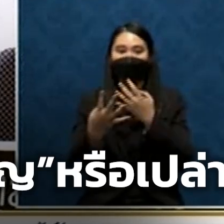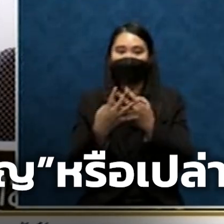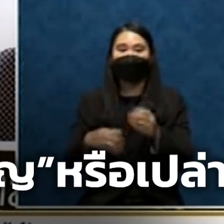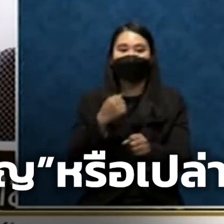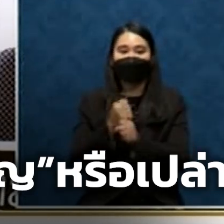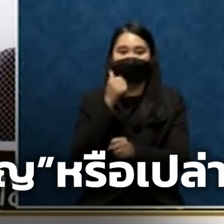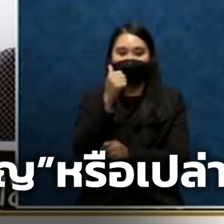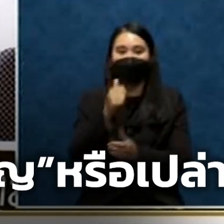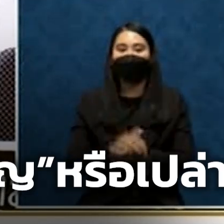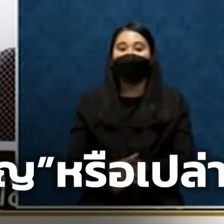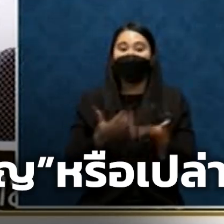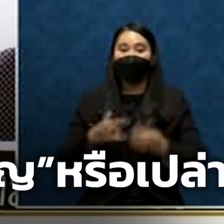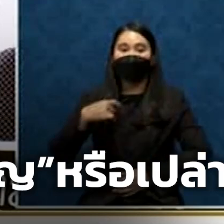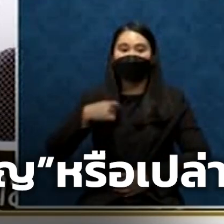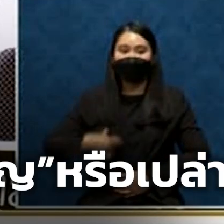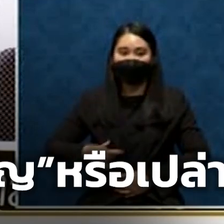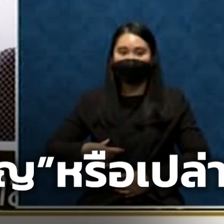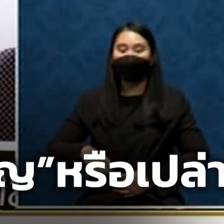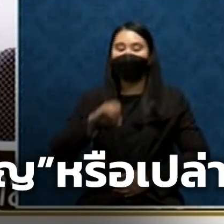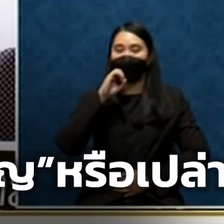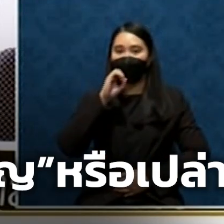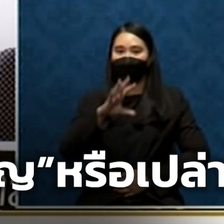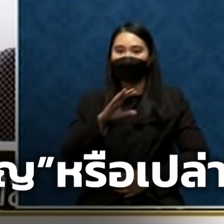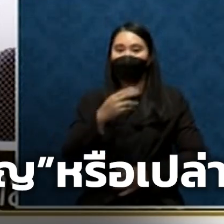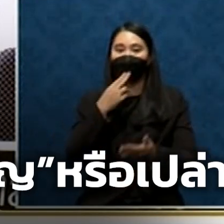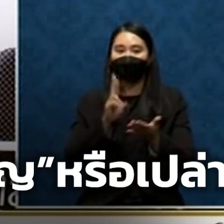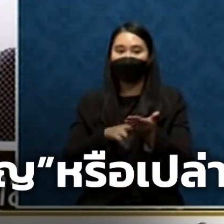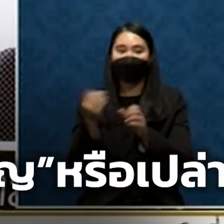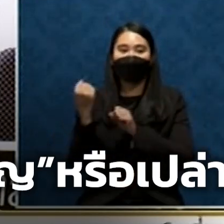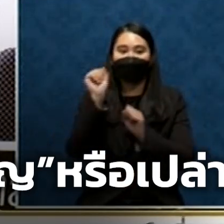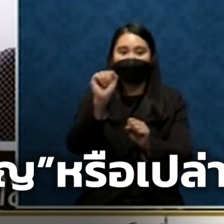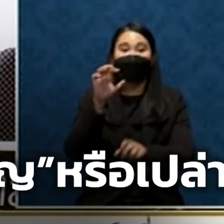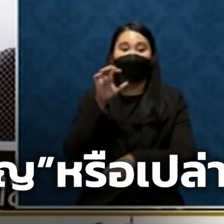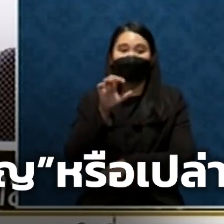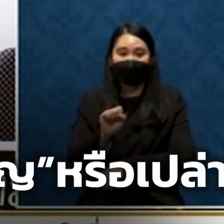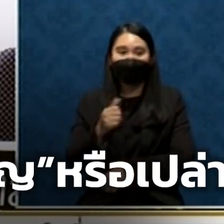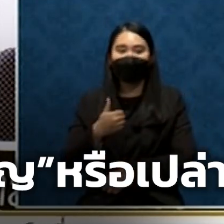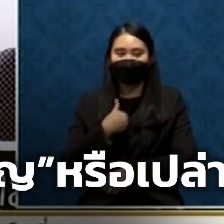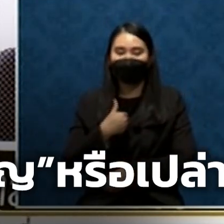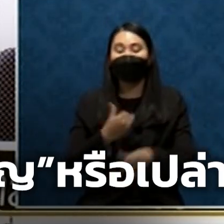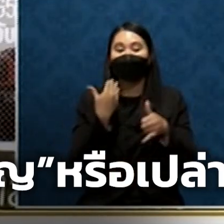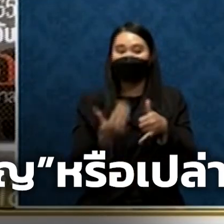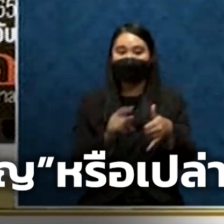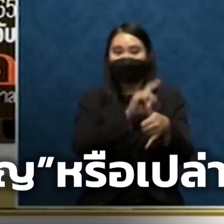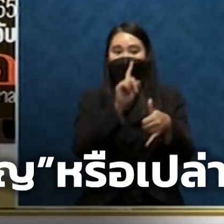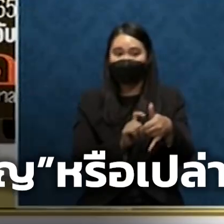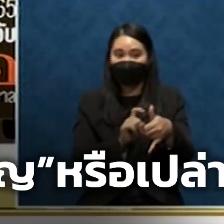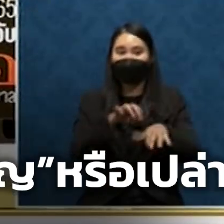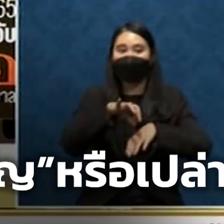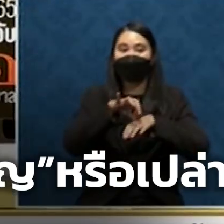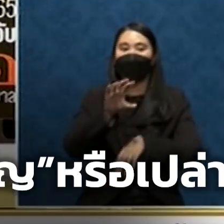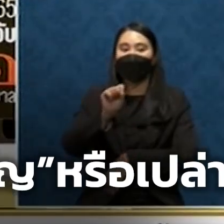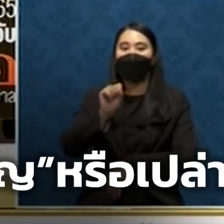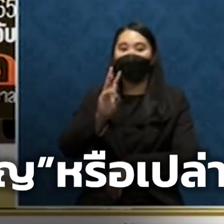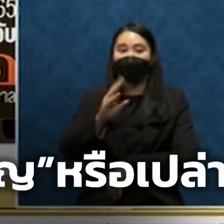แล้วศาลก็อนุมัติหมายจับให้ด้วยครับซึ่งงานนี้ผู้ต้องสงสัยเป็นถึงสวที่